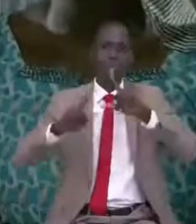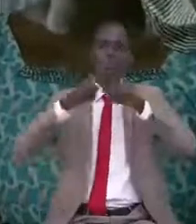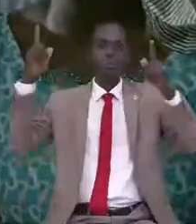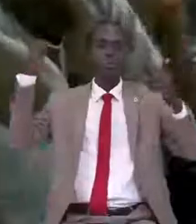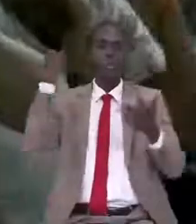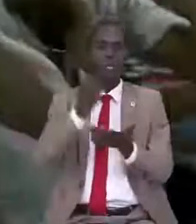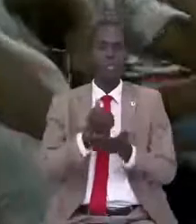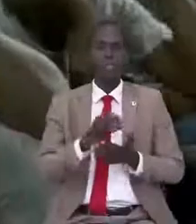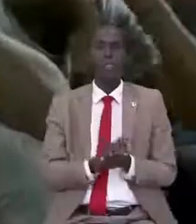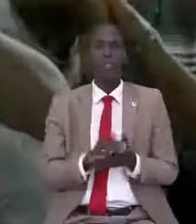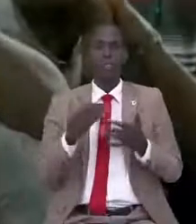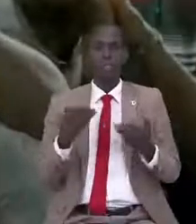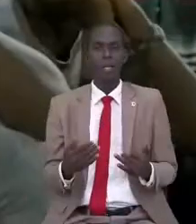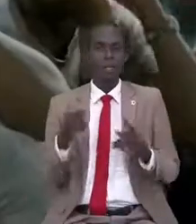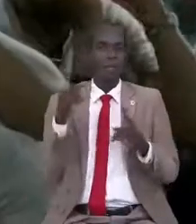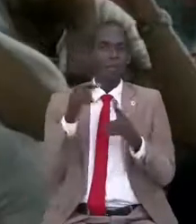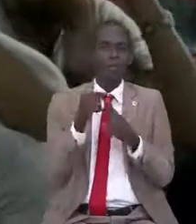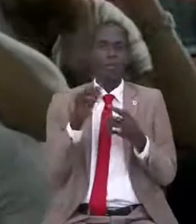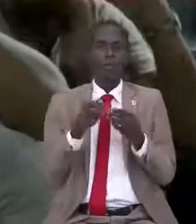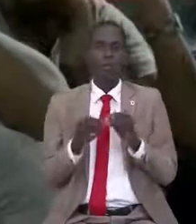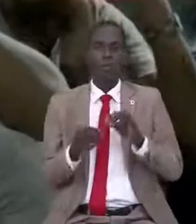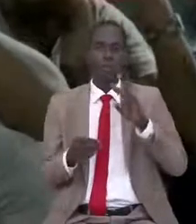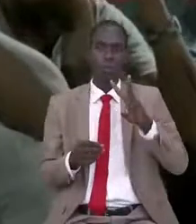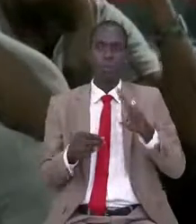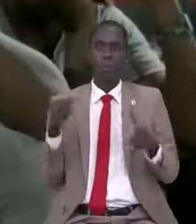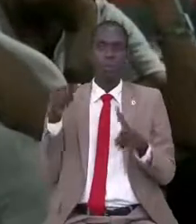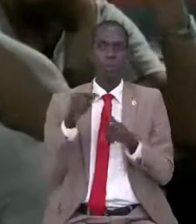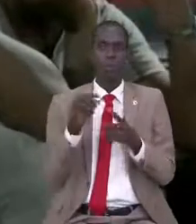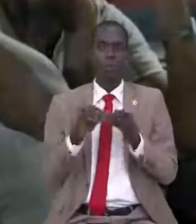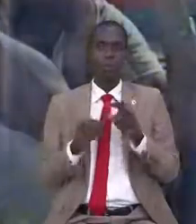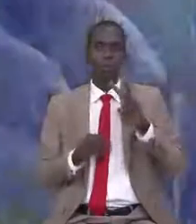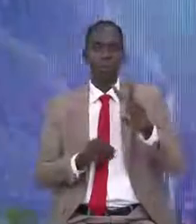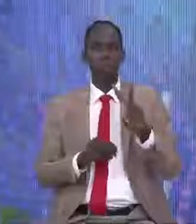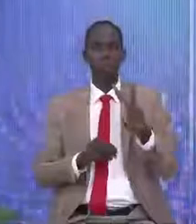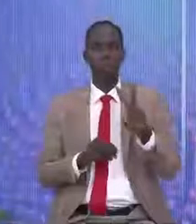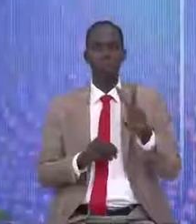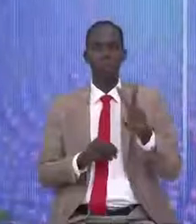un grand amen. Nous allons au deuxième point.